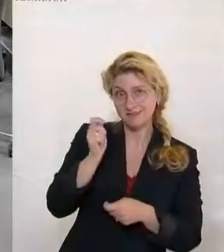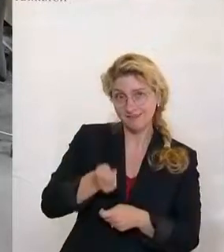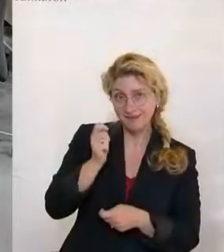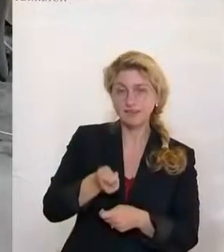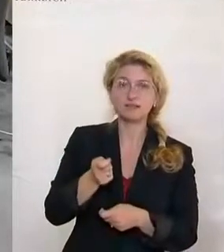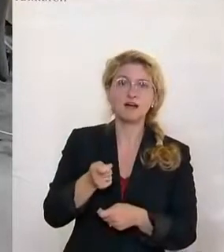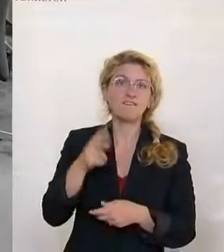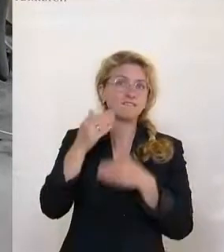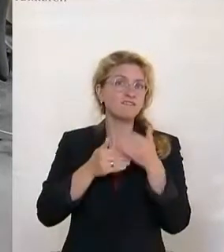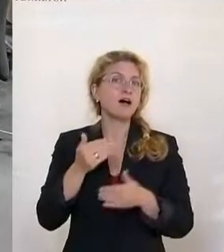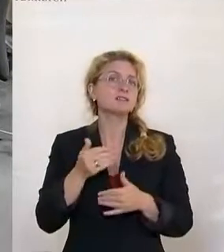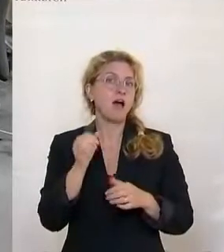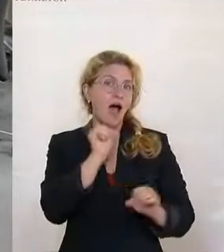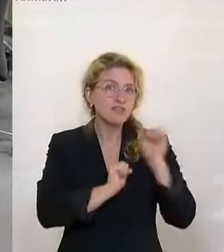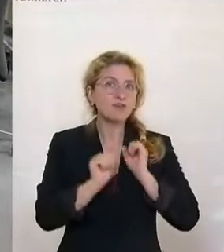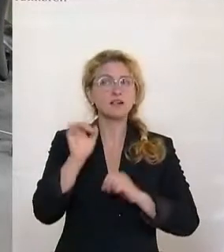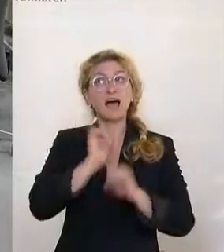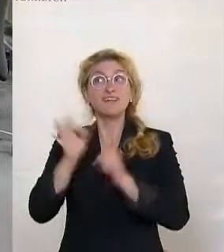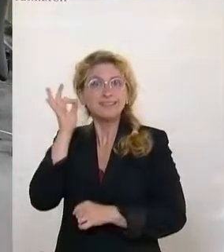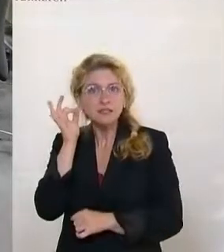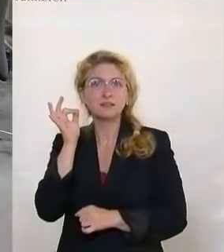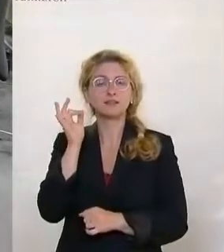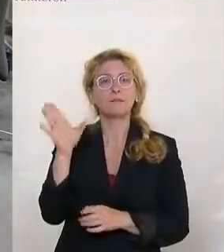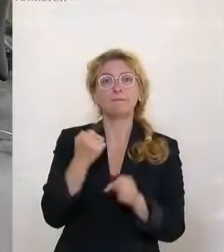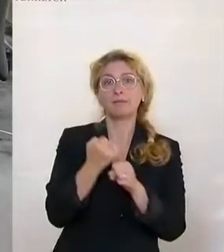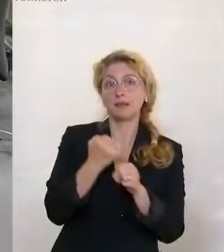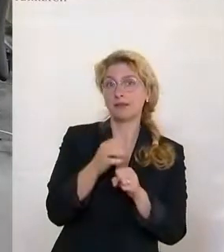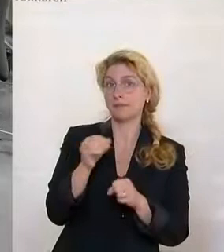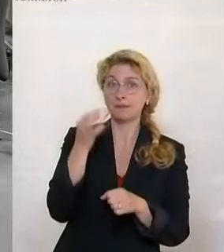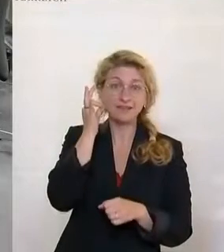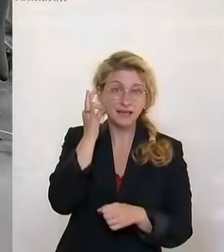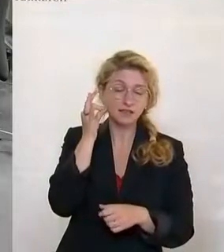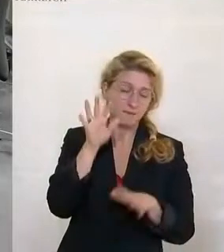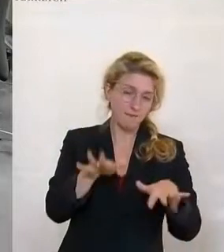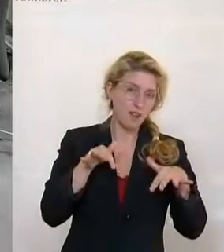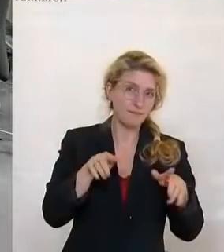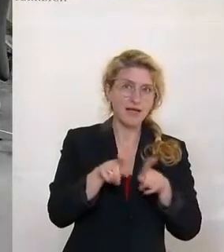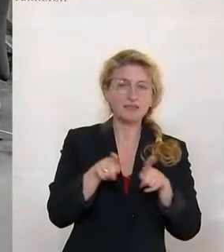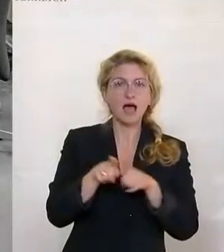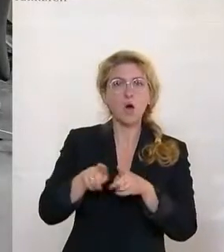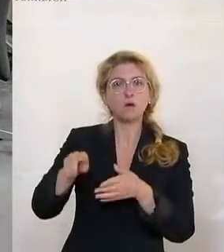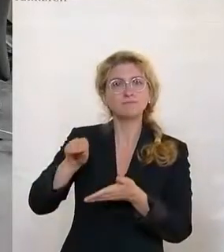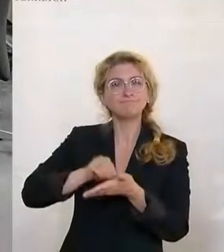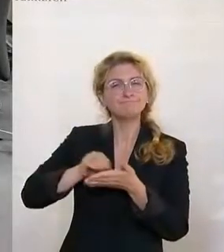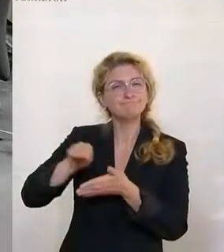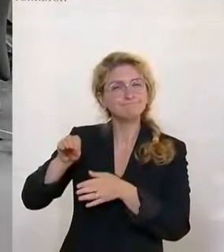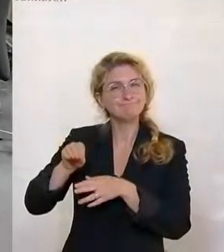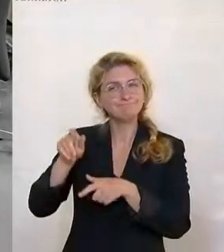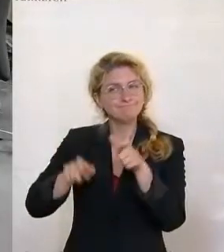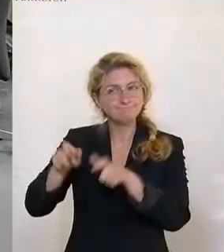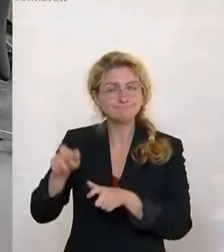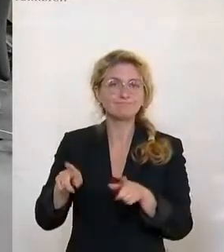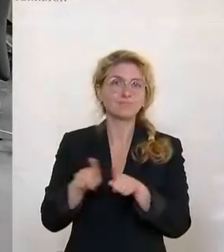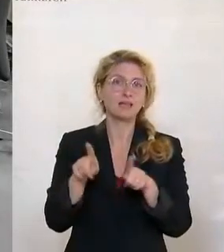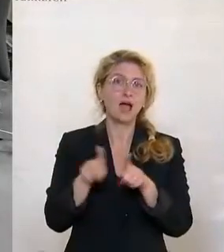Nun die letzte im Reigen der Fraktionsführer, Fraktionsführerinnen im Ausschuss, die Neos-Dame